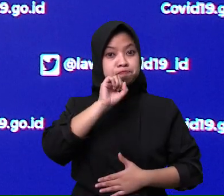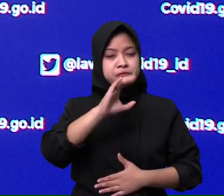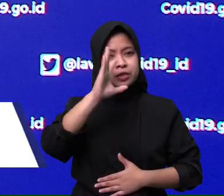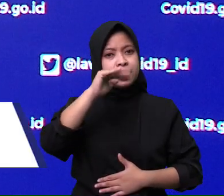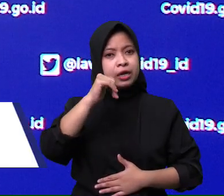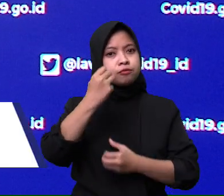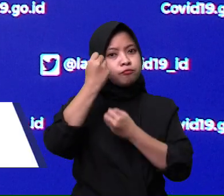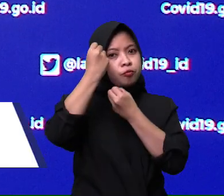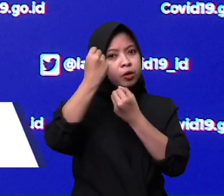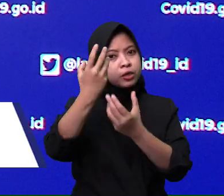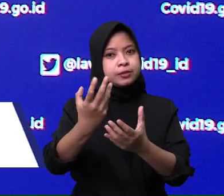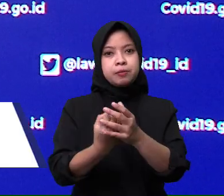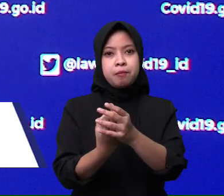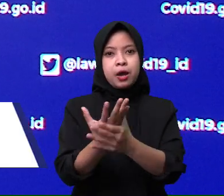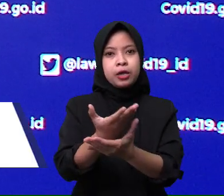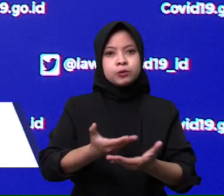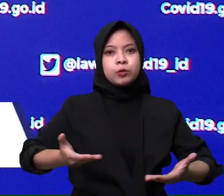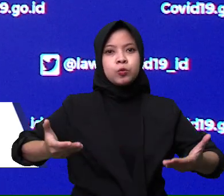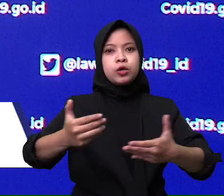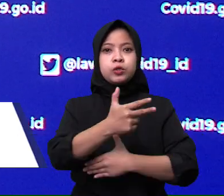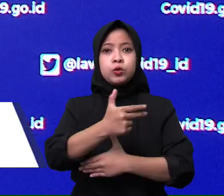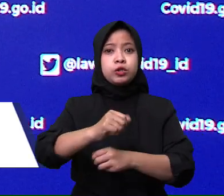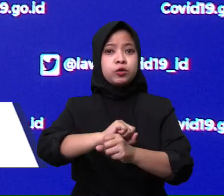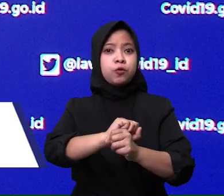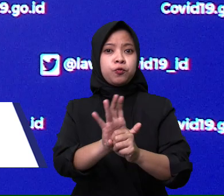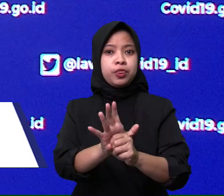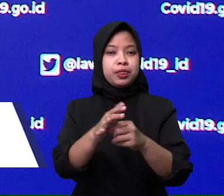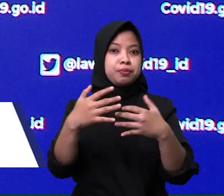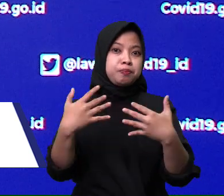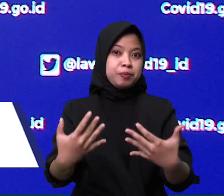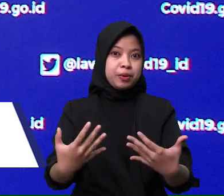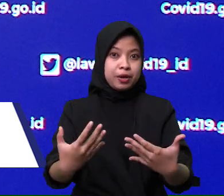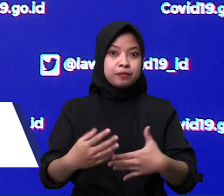perkembangan penanganan COVID-19 di Indonesia yang terkini.